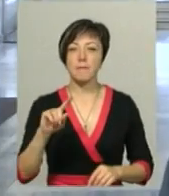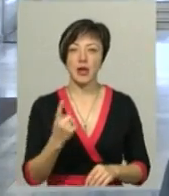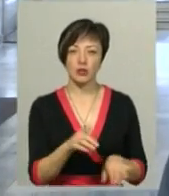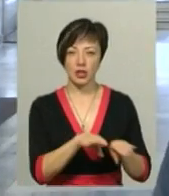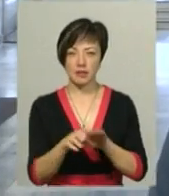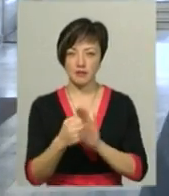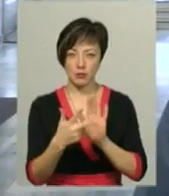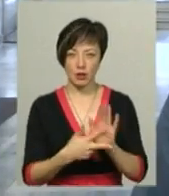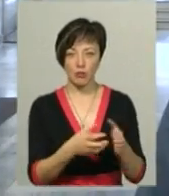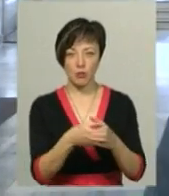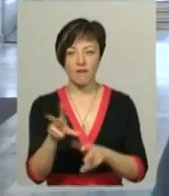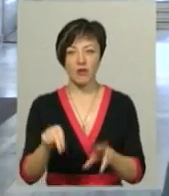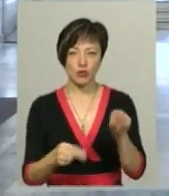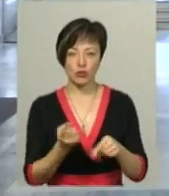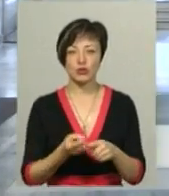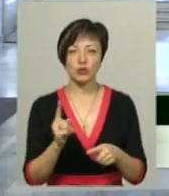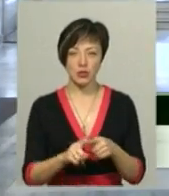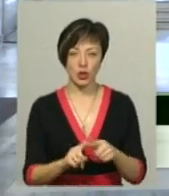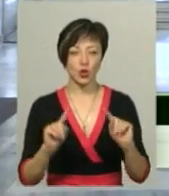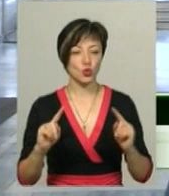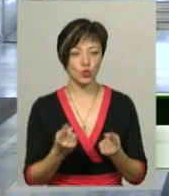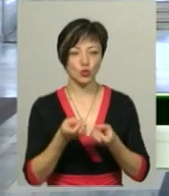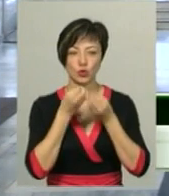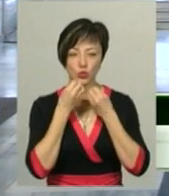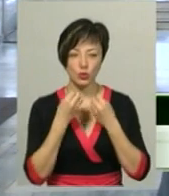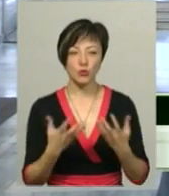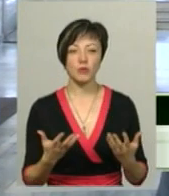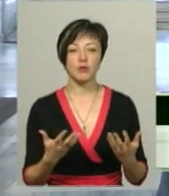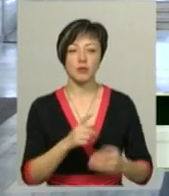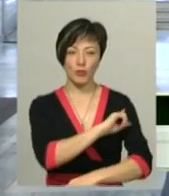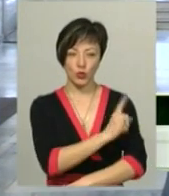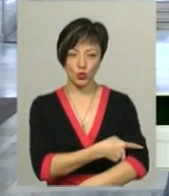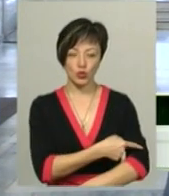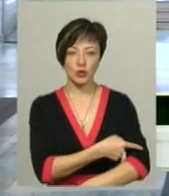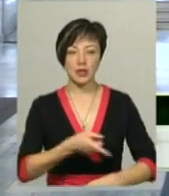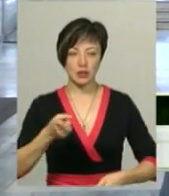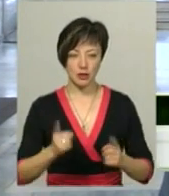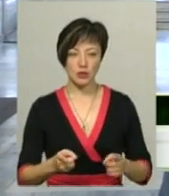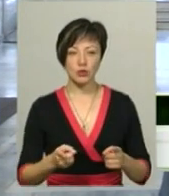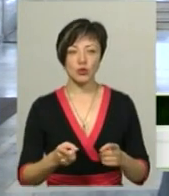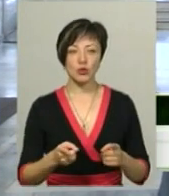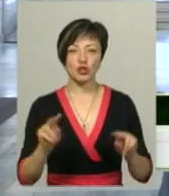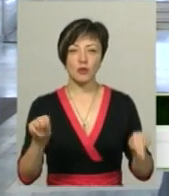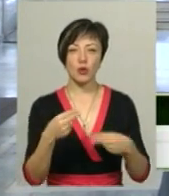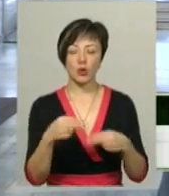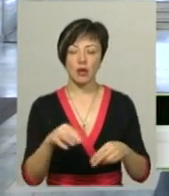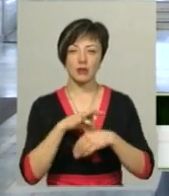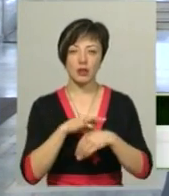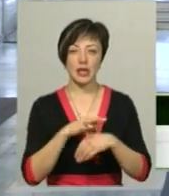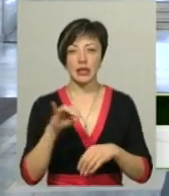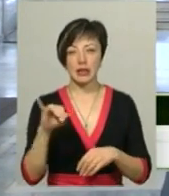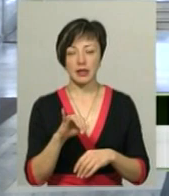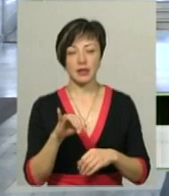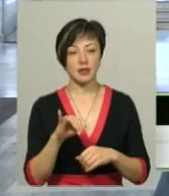нас 18 команд, я рахую, що це дуже, дуже такий у нас потужний, дійсно проходить чемпіонат. Ну